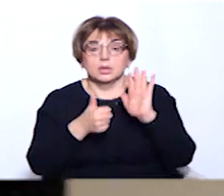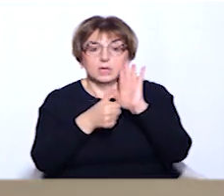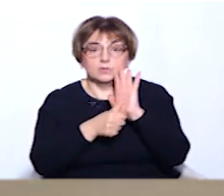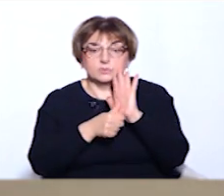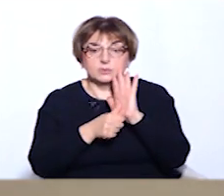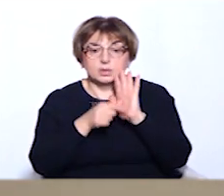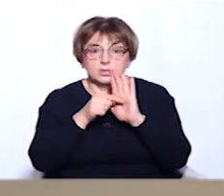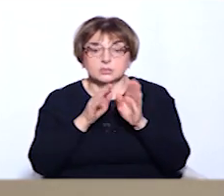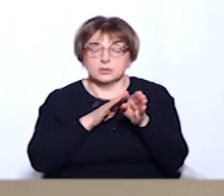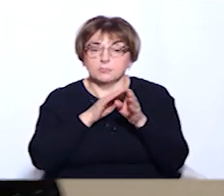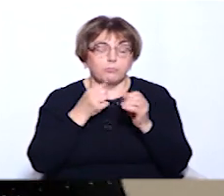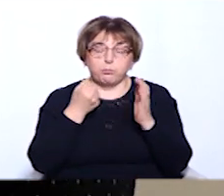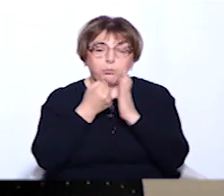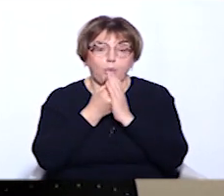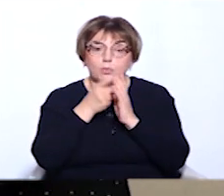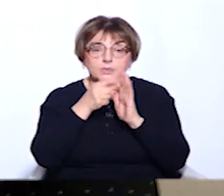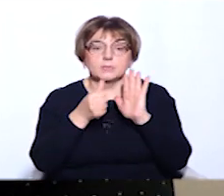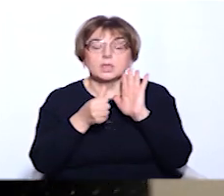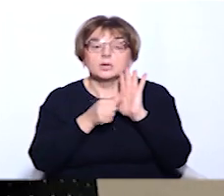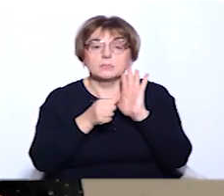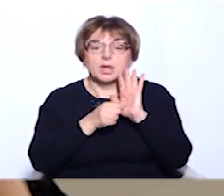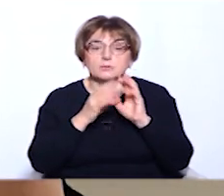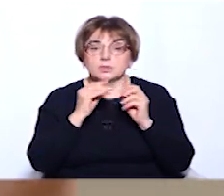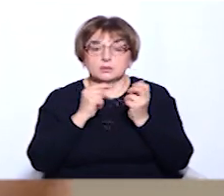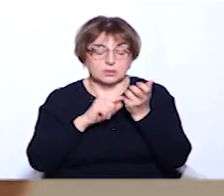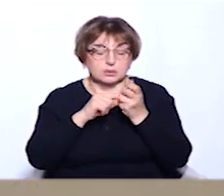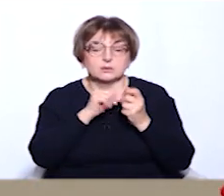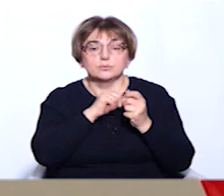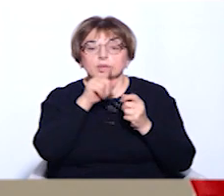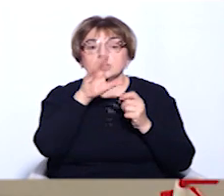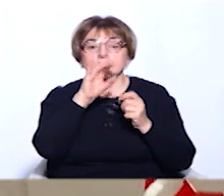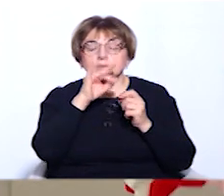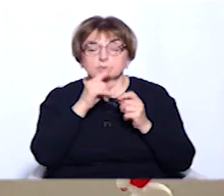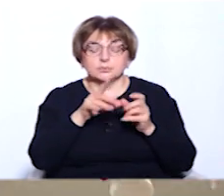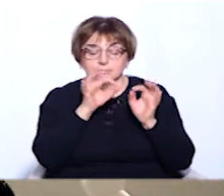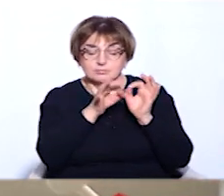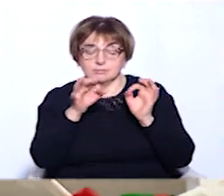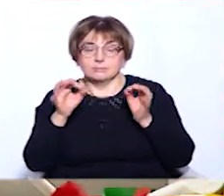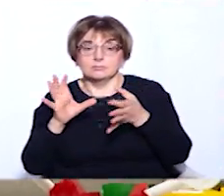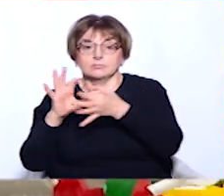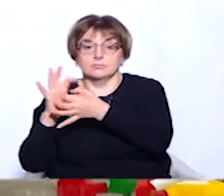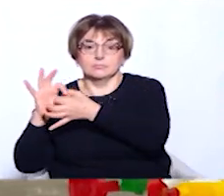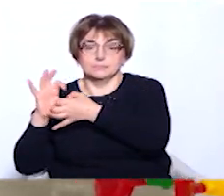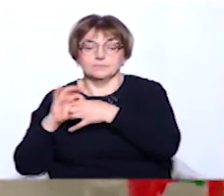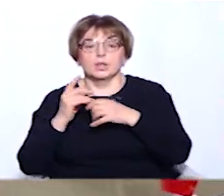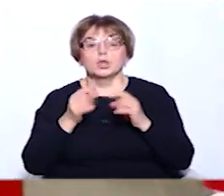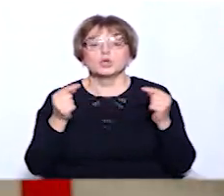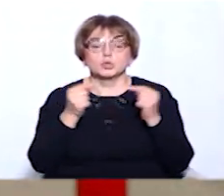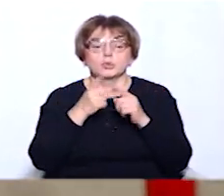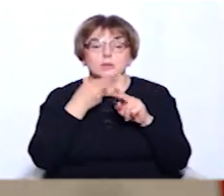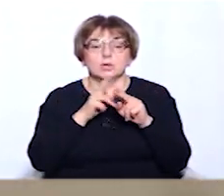6. ეს არის მაქსიმალური რაოდენობა, რა რაოდენობითაც სილიციუმის ატომები შეიძლება ერთმანეთს გადაებან. სწორედ